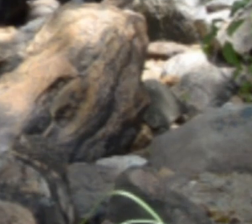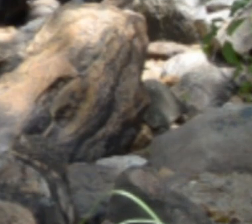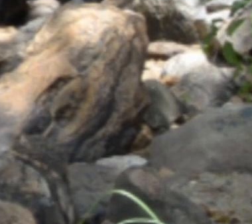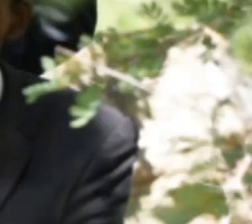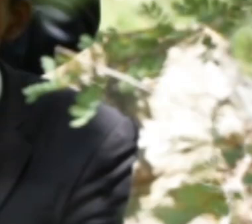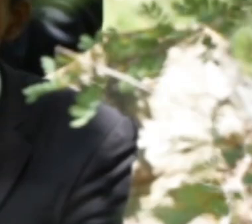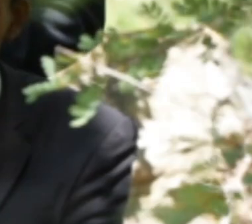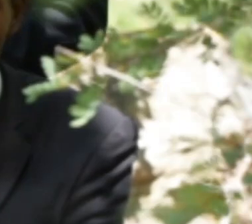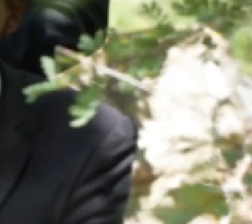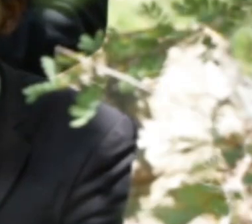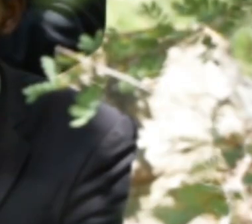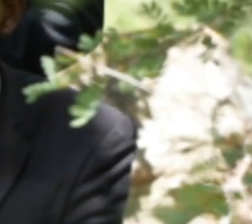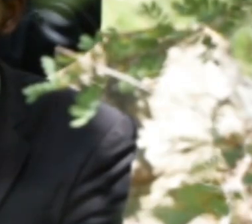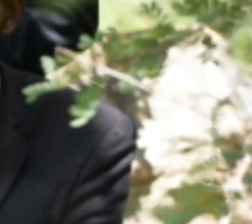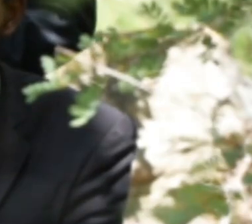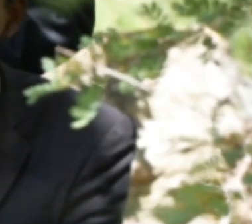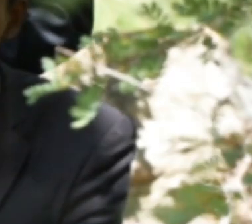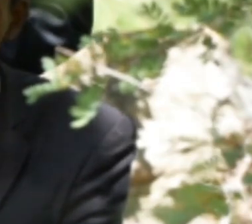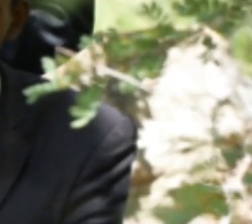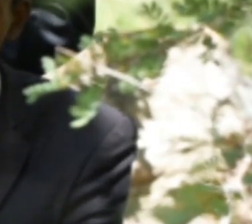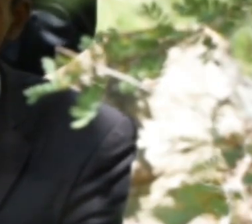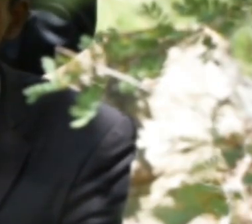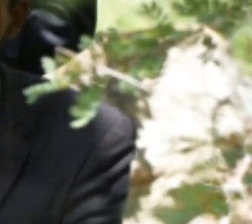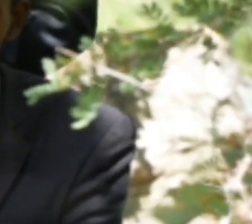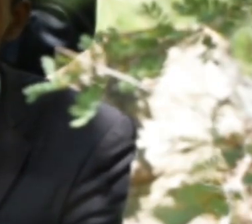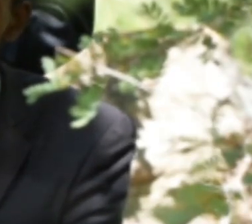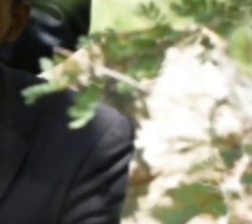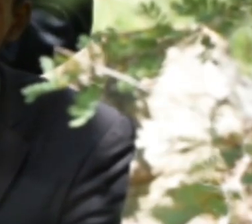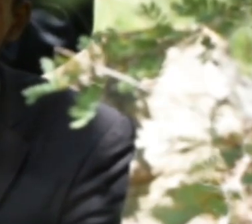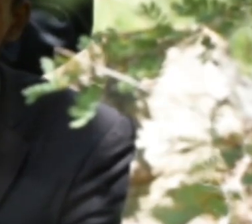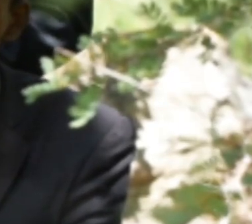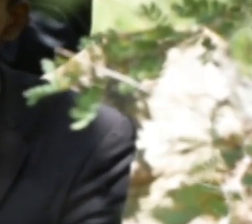Wanawe wanuunzai majeko,